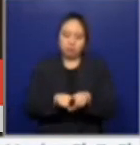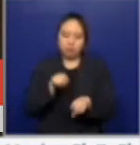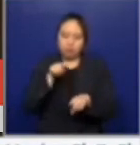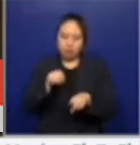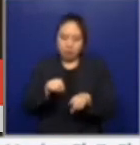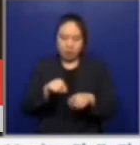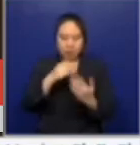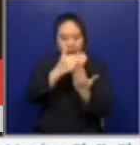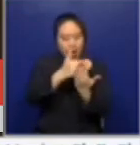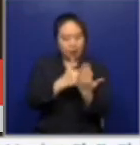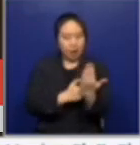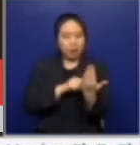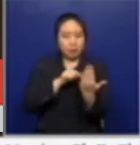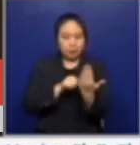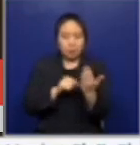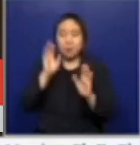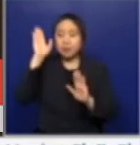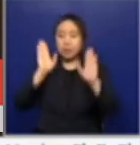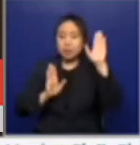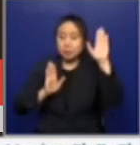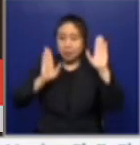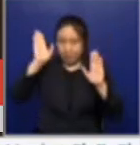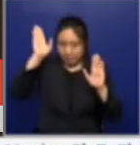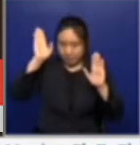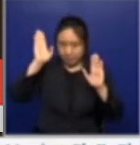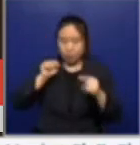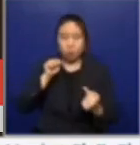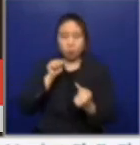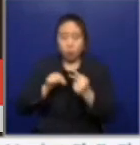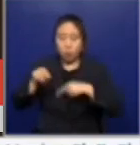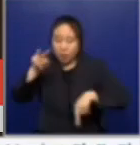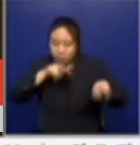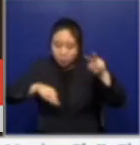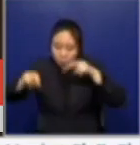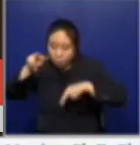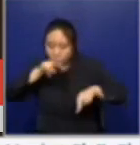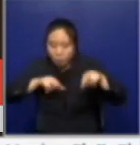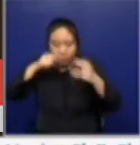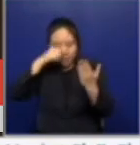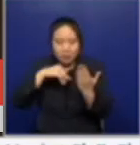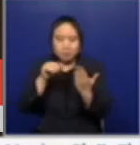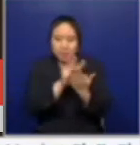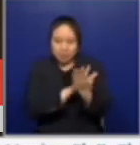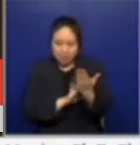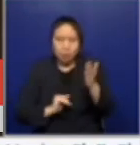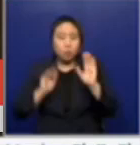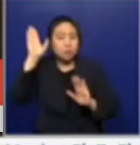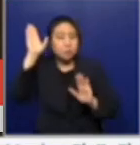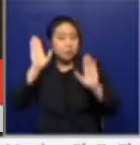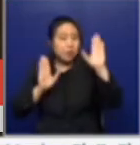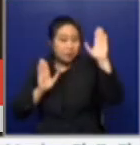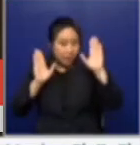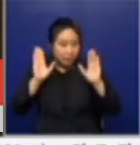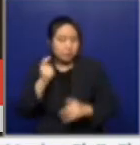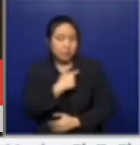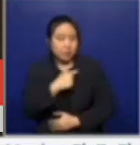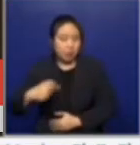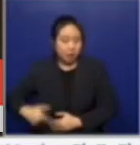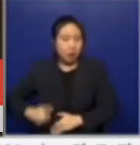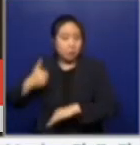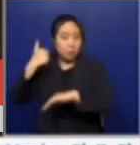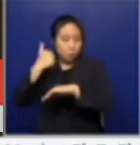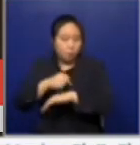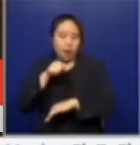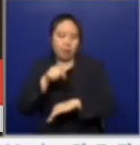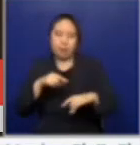การประชาธิปไตยและประเพณีการปกครองประเทศไทยในระบอบประชาธิปไตยอันมีพระมหากษัตริย์ทรงเป็นประ